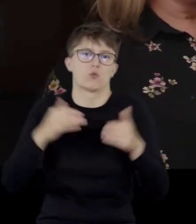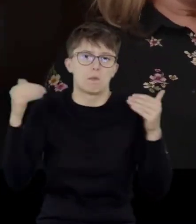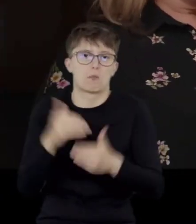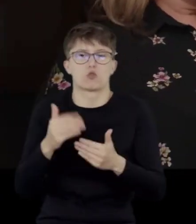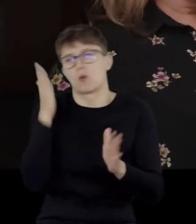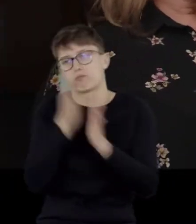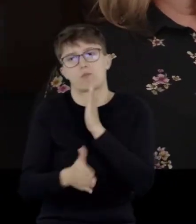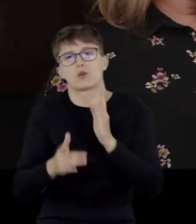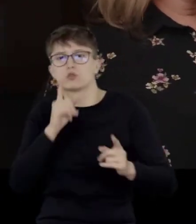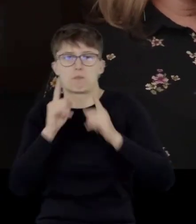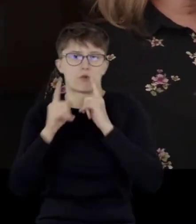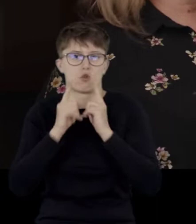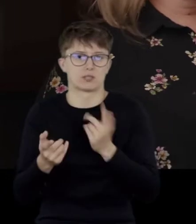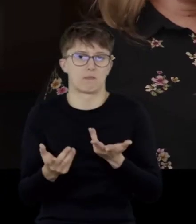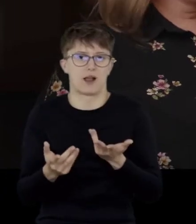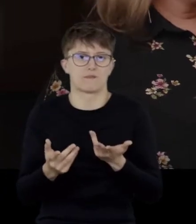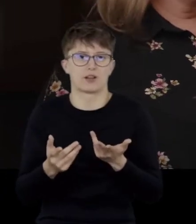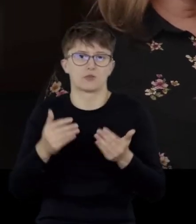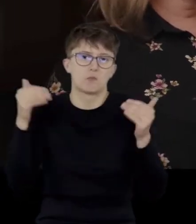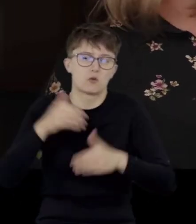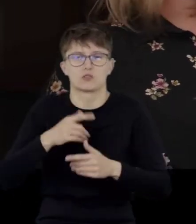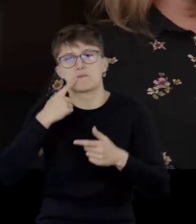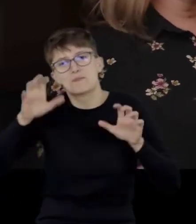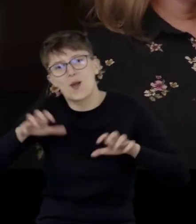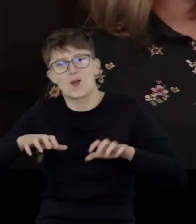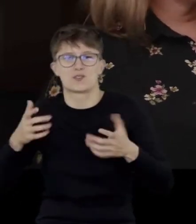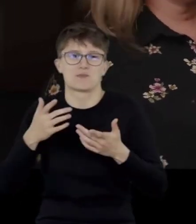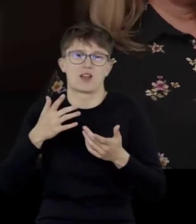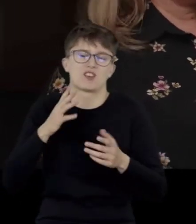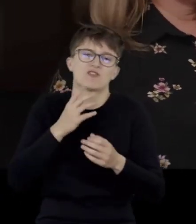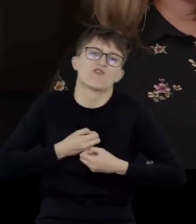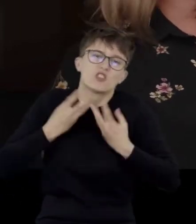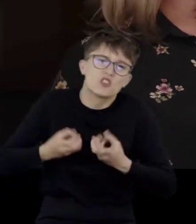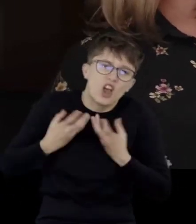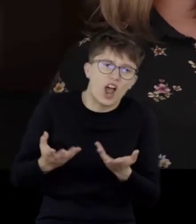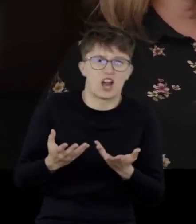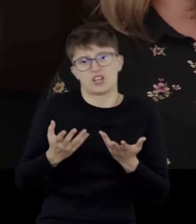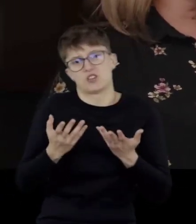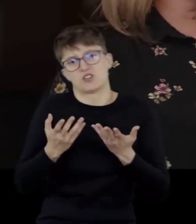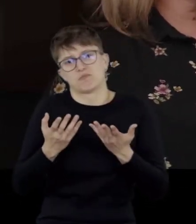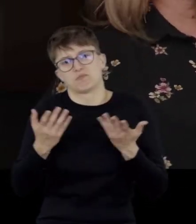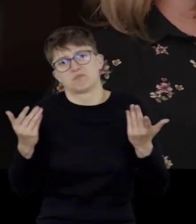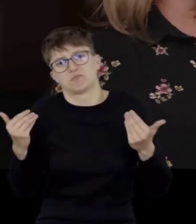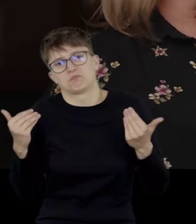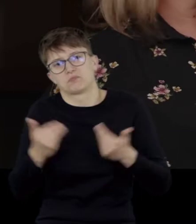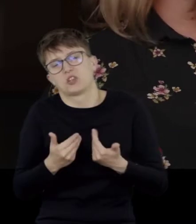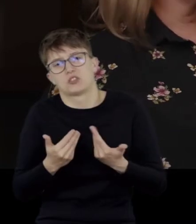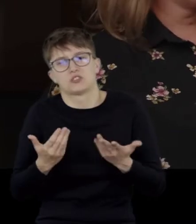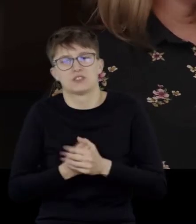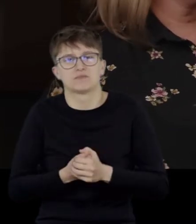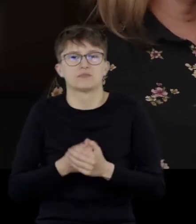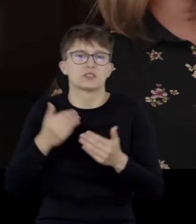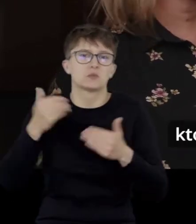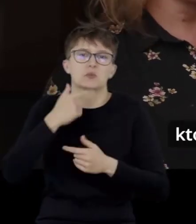które, z którymi można po prostu porozmawiać, z którymi można się pośmiać, ale z którymi można również, którym można